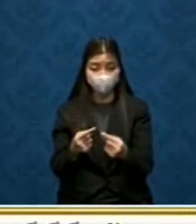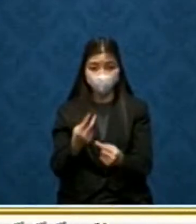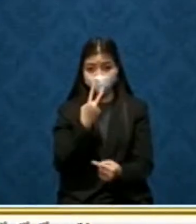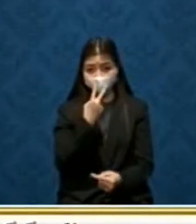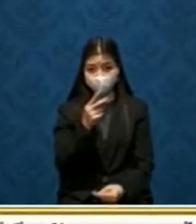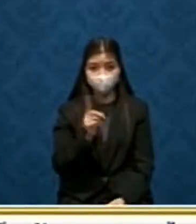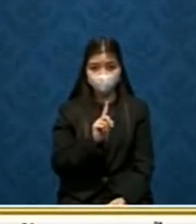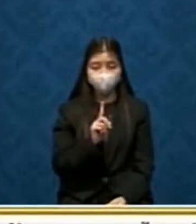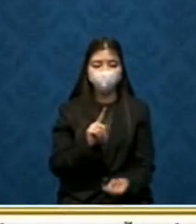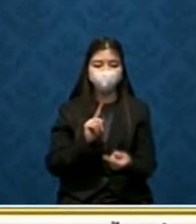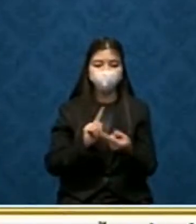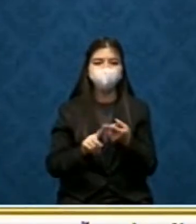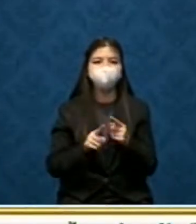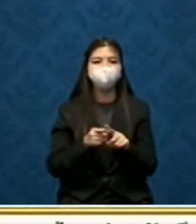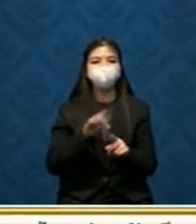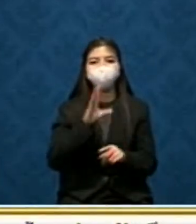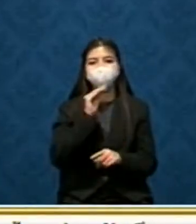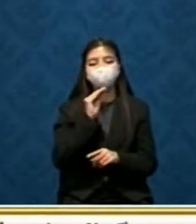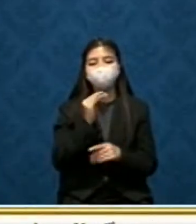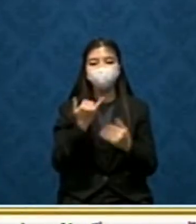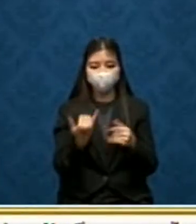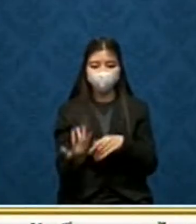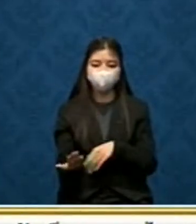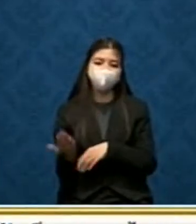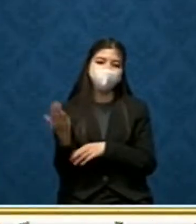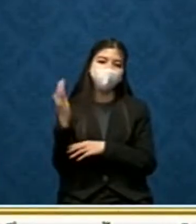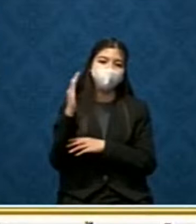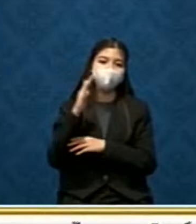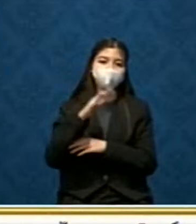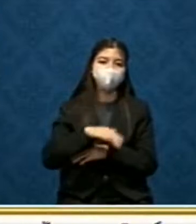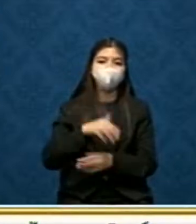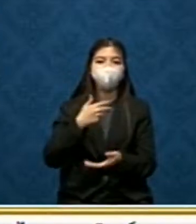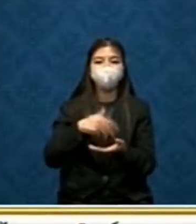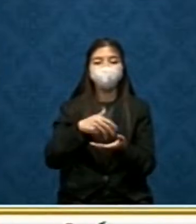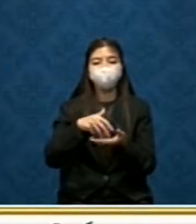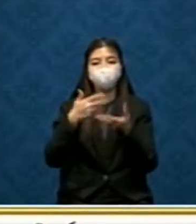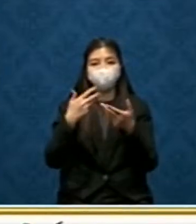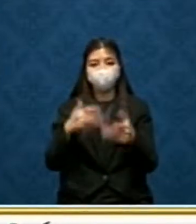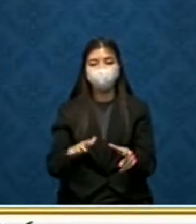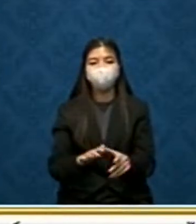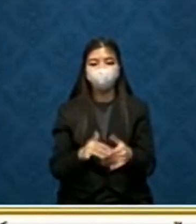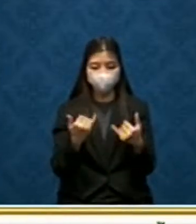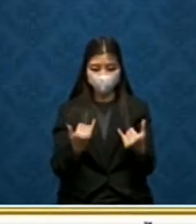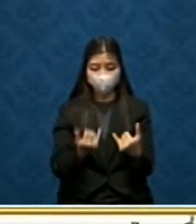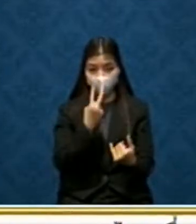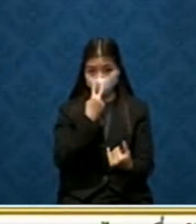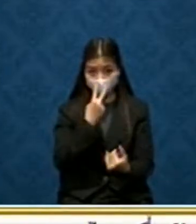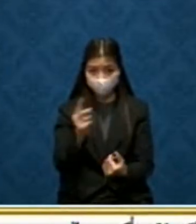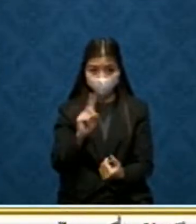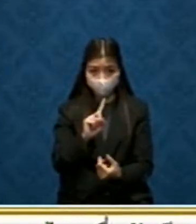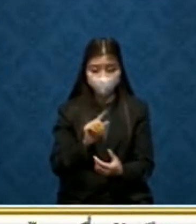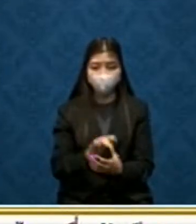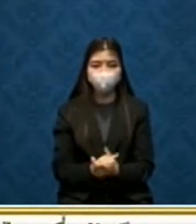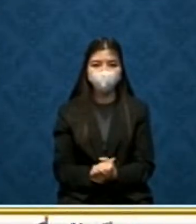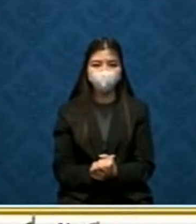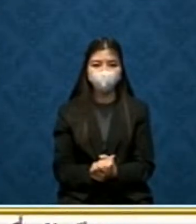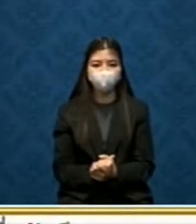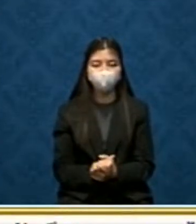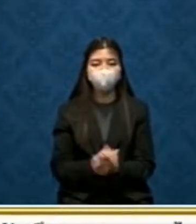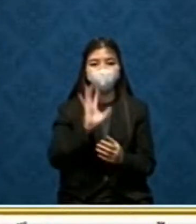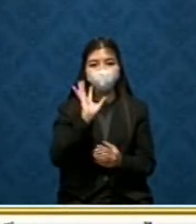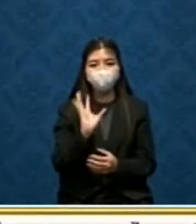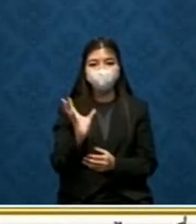ีไหนเพื่อนพูทงวันผมไมอธิบายขยายคามเยอะเรื่องนี้ท่านก็ดูว่าการจัดอัดับโลก